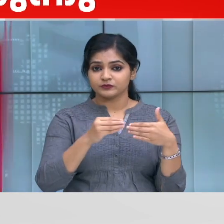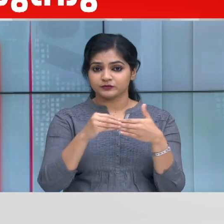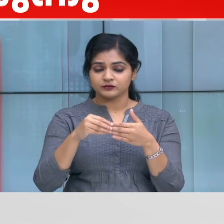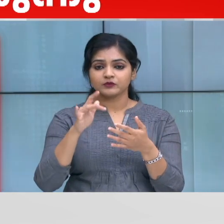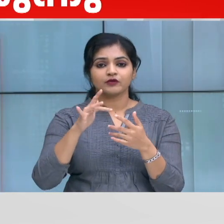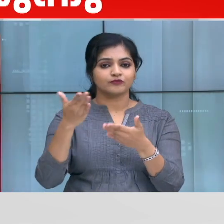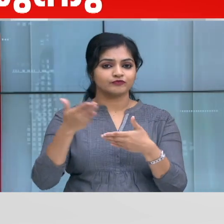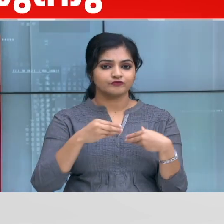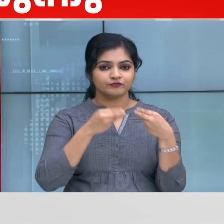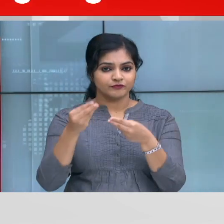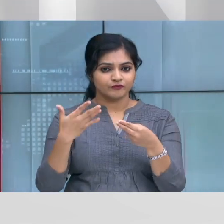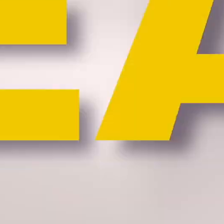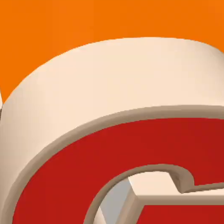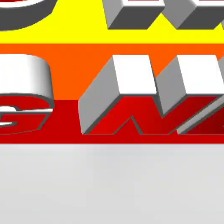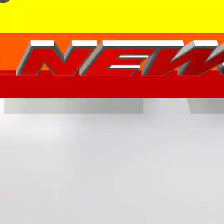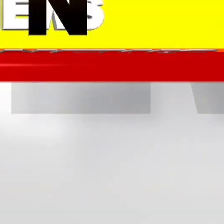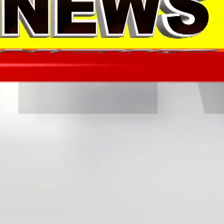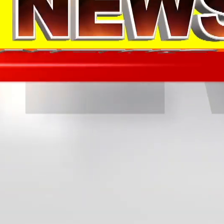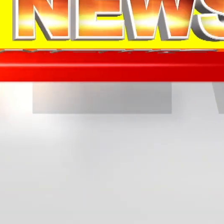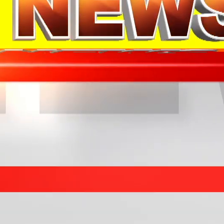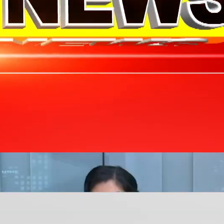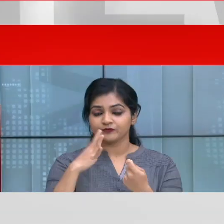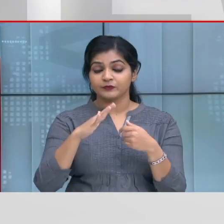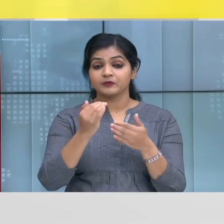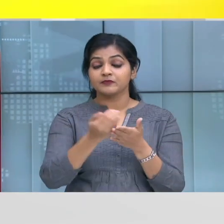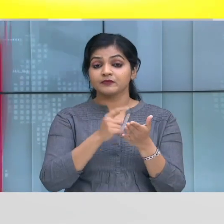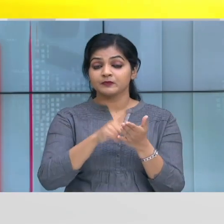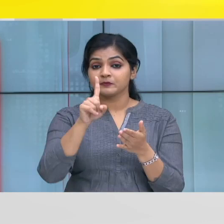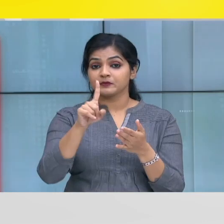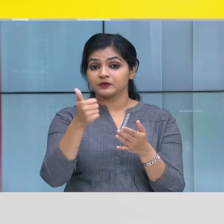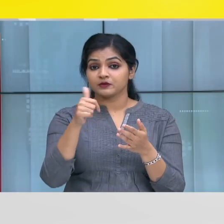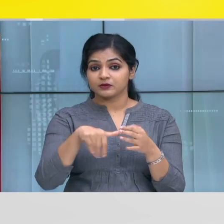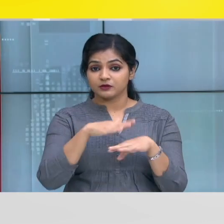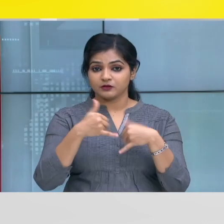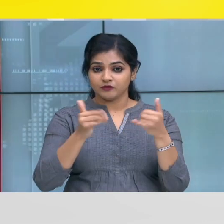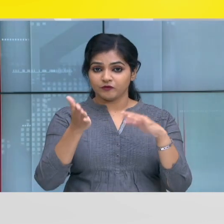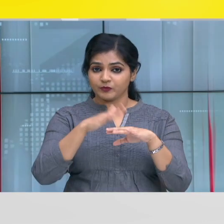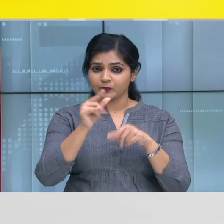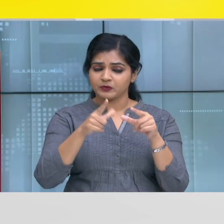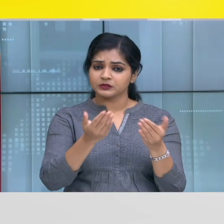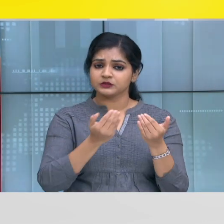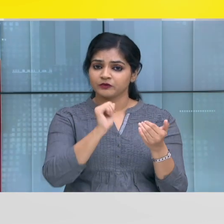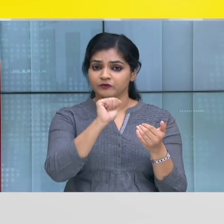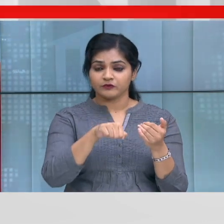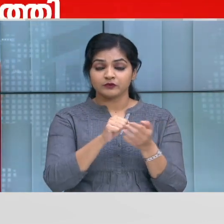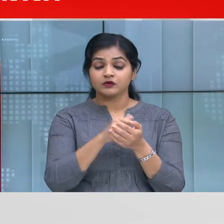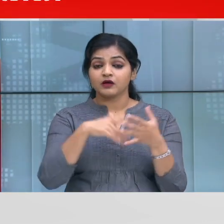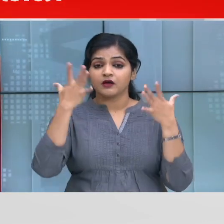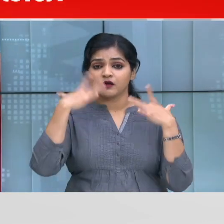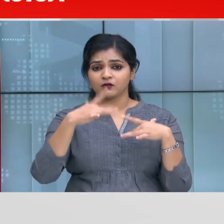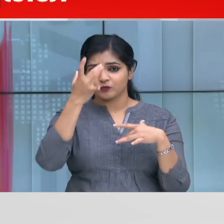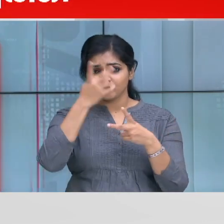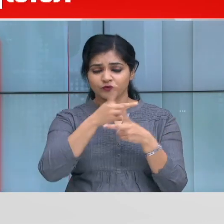സ്വീകരിച്ചു എന്നും വിദേശകാര്യ മന്ത്രാലയം അറിയിക്കുന്നു. ഇനി ബാക്കിയുള്ള 16 ഇന്ത്യക്കാരും സുരക്ഷിതരാണ് എന്നും അവരുടെ ആരോഗ്യ സാഹചര്യങ്ങളെല്ലാം